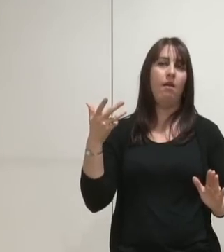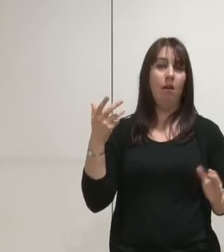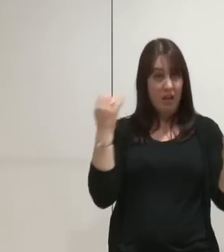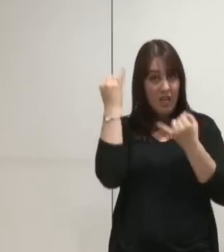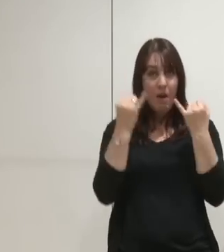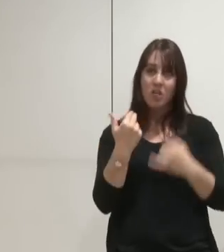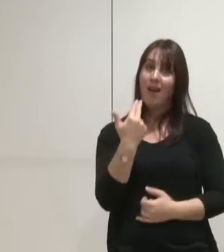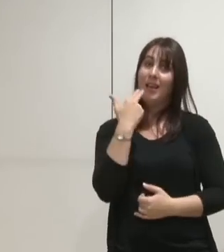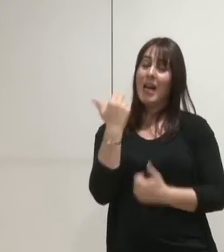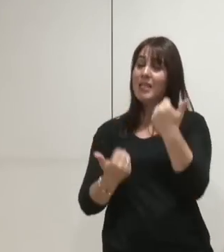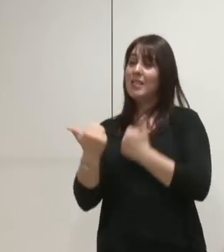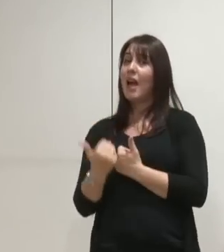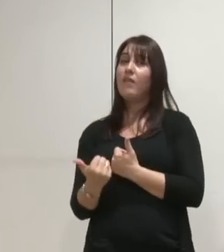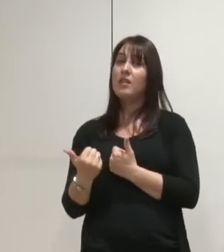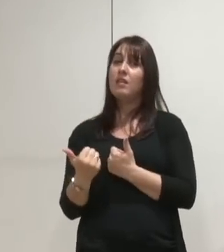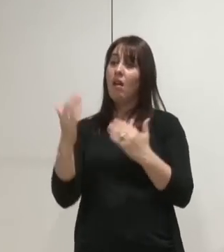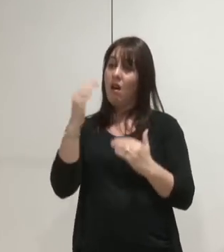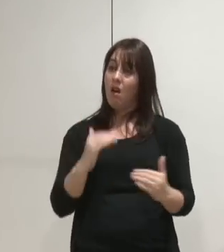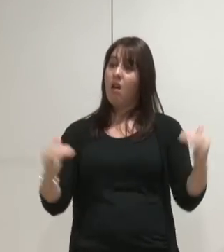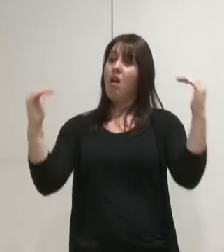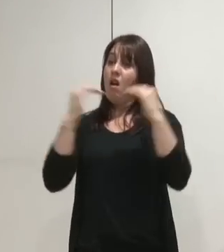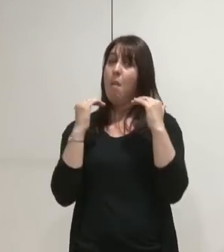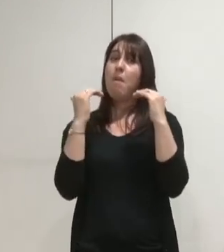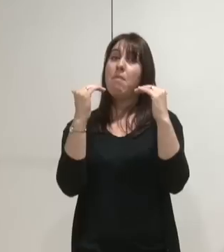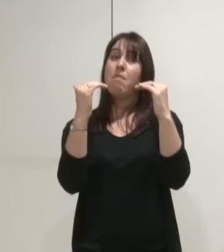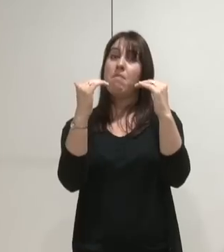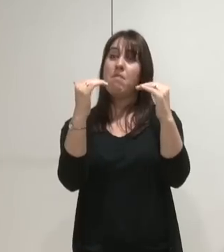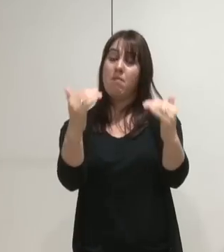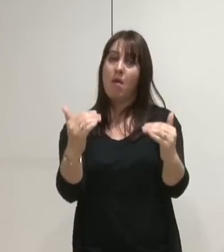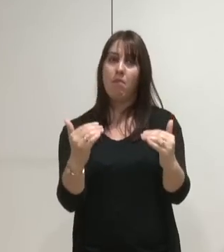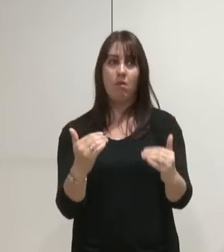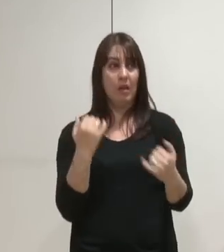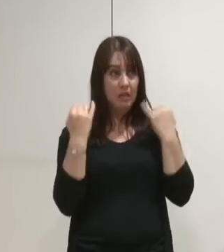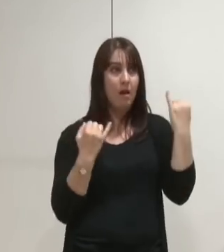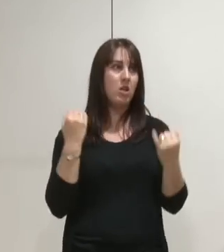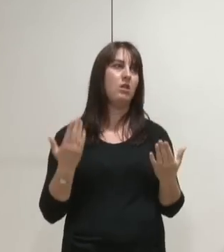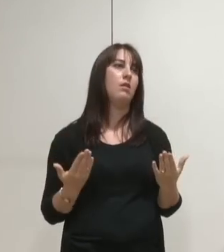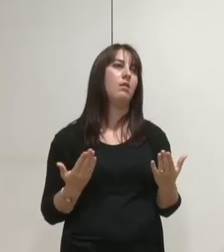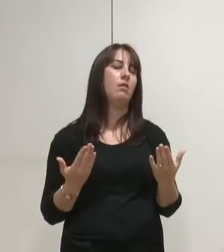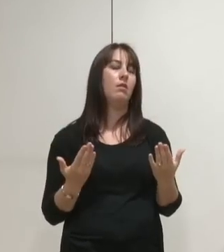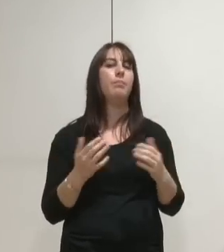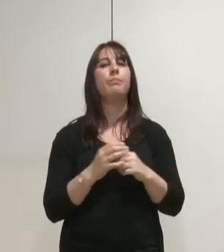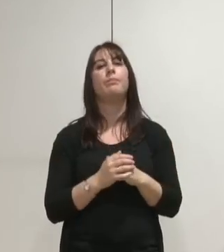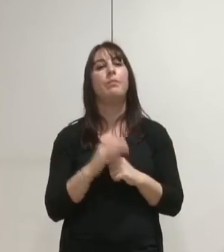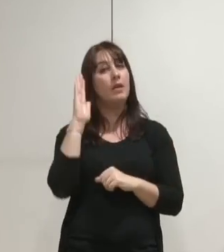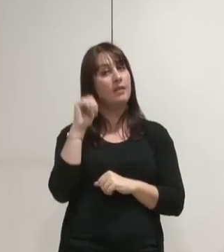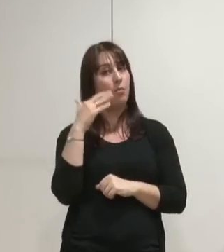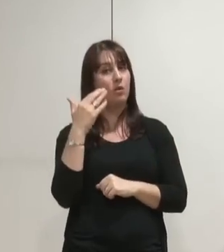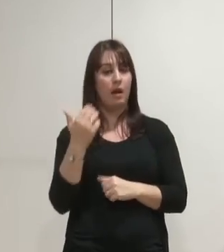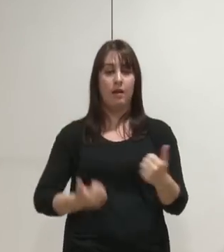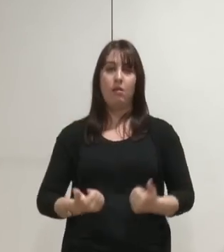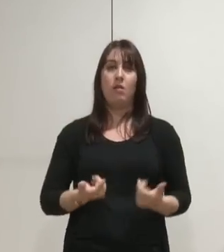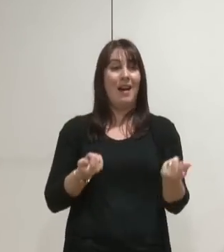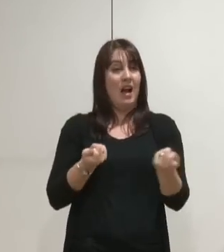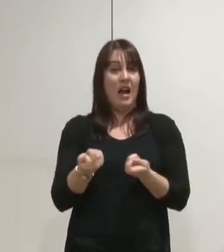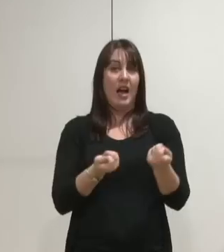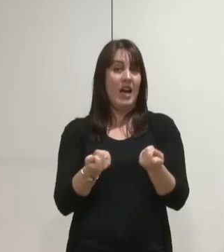même qualité de service pour ce qui concerne la concession voilà pourquoi cette régie